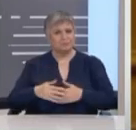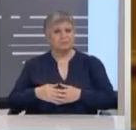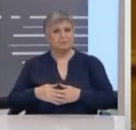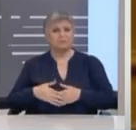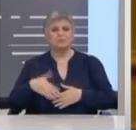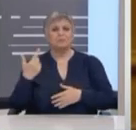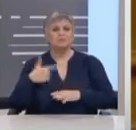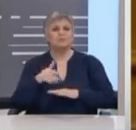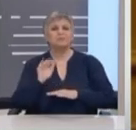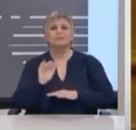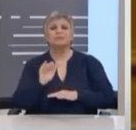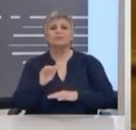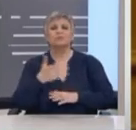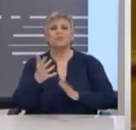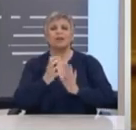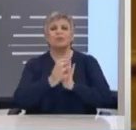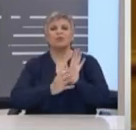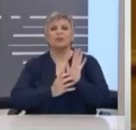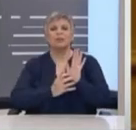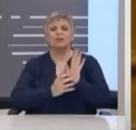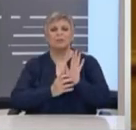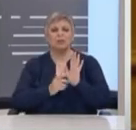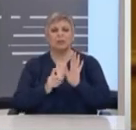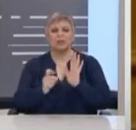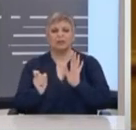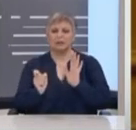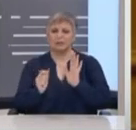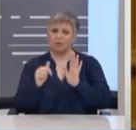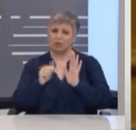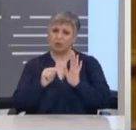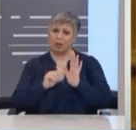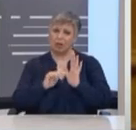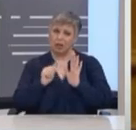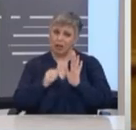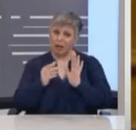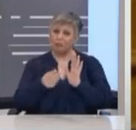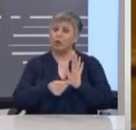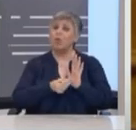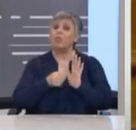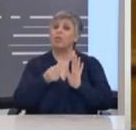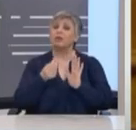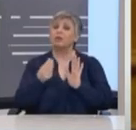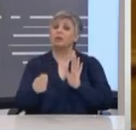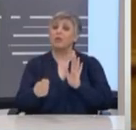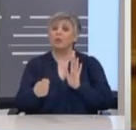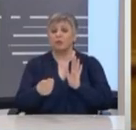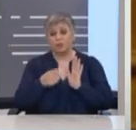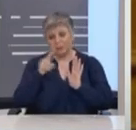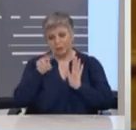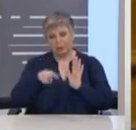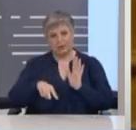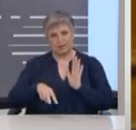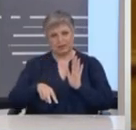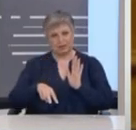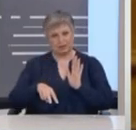Είναι έγγραφο το οποίο θα σας το δώσουμε να έχετε τη δυνατότητα να το διαβάσετε